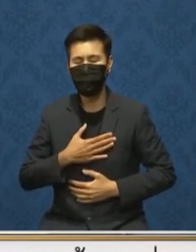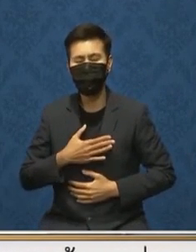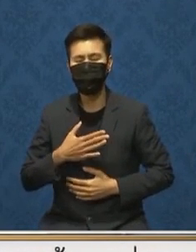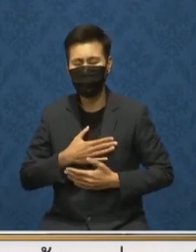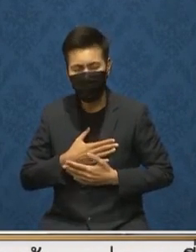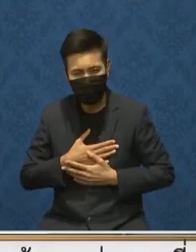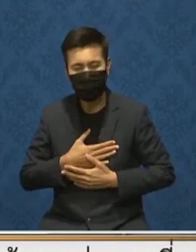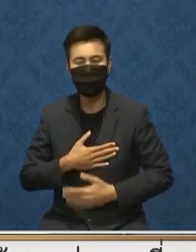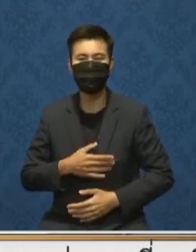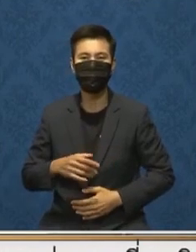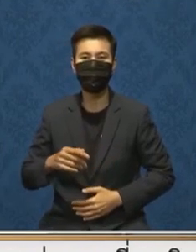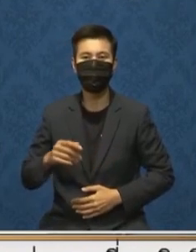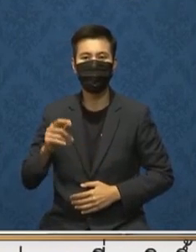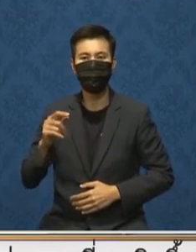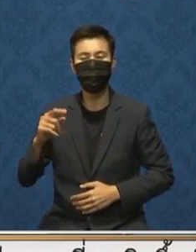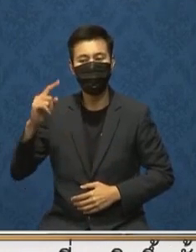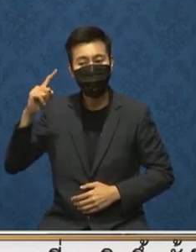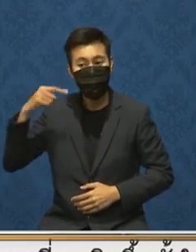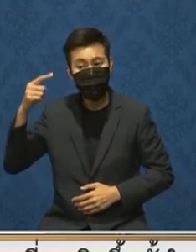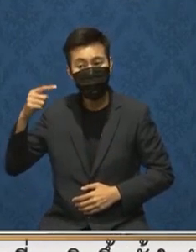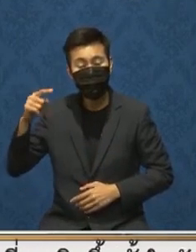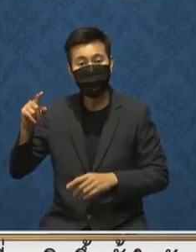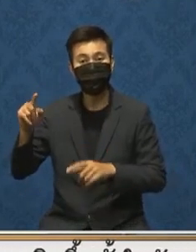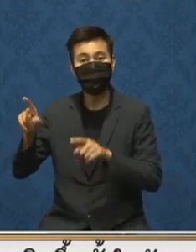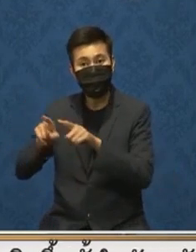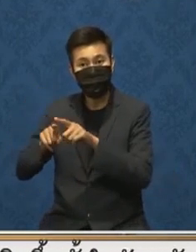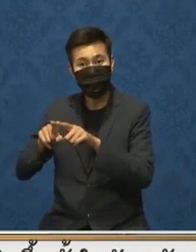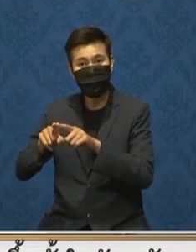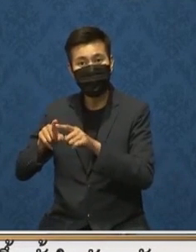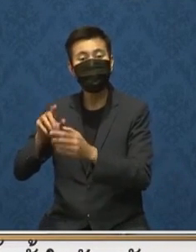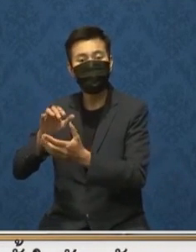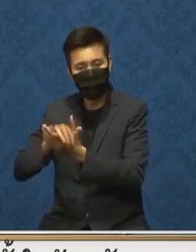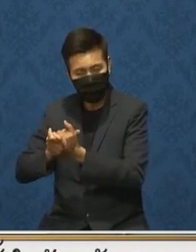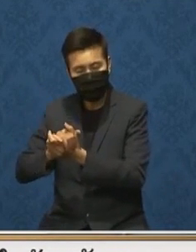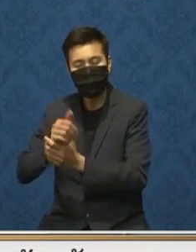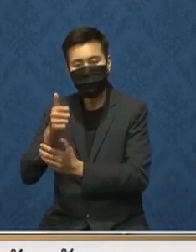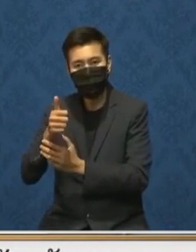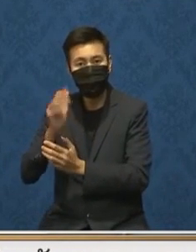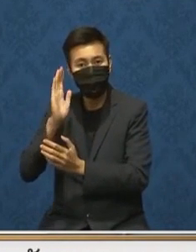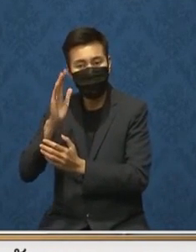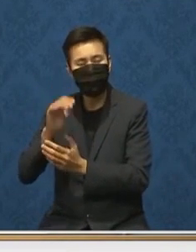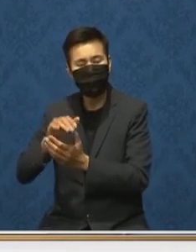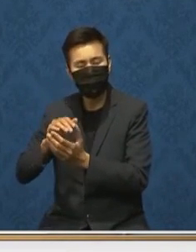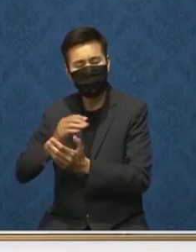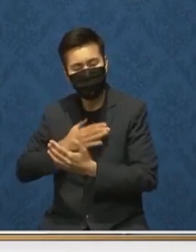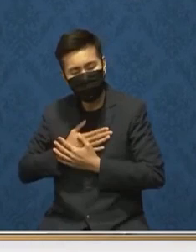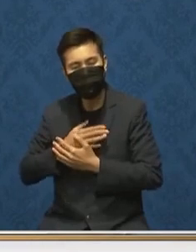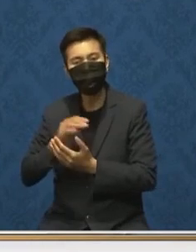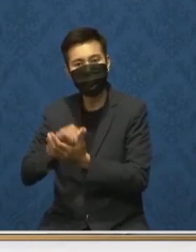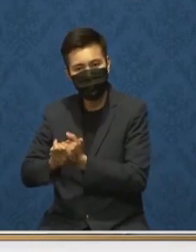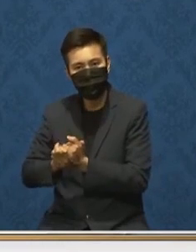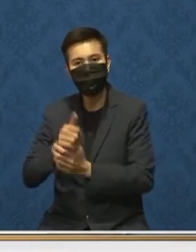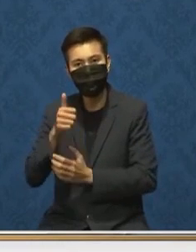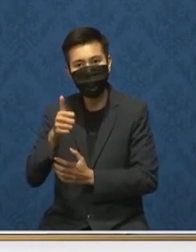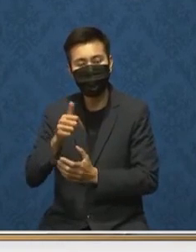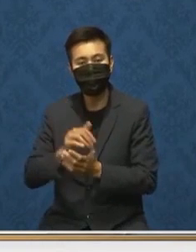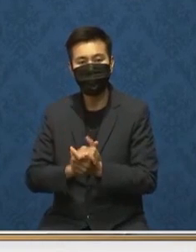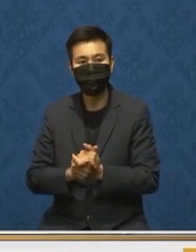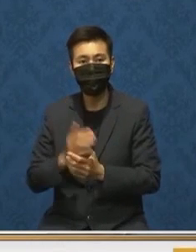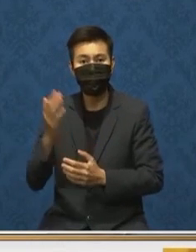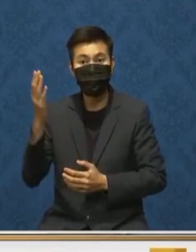านอยู่กินกันได้อันนั้นเป็นหลักของร่างของรัฐบาลส่วนร่างของท่านธัญวัฒน์เดินผ่านผม